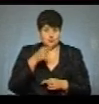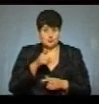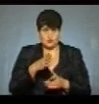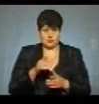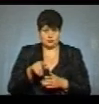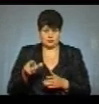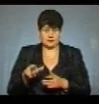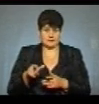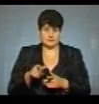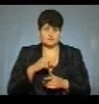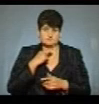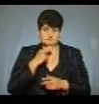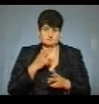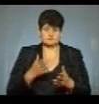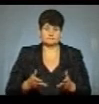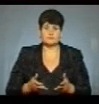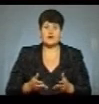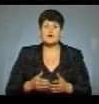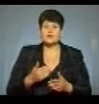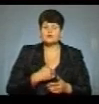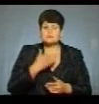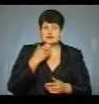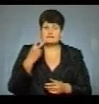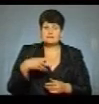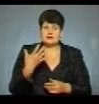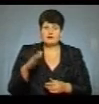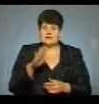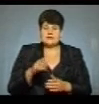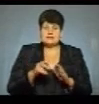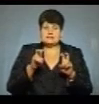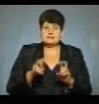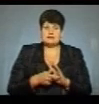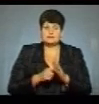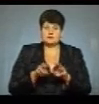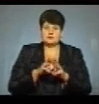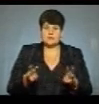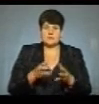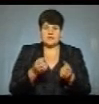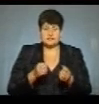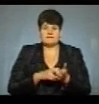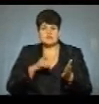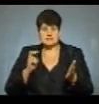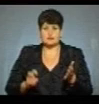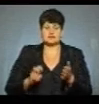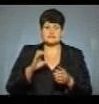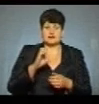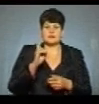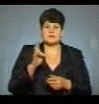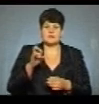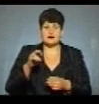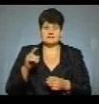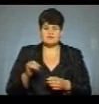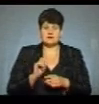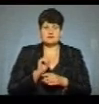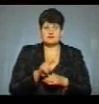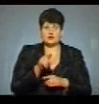підлеглі не відреагували. Хочу запитати, що 25 вересня на засіданні Кабміну урядовці прийняли відставку голови Нацполіції Сергія Князєва і, власне, на цю посаду